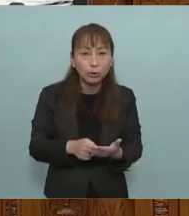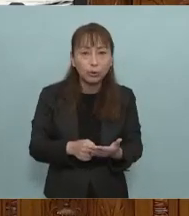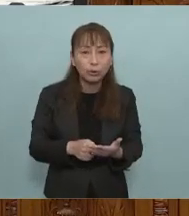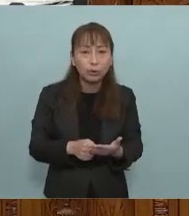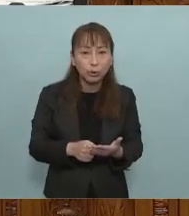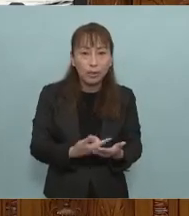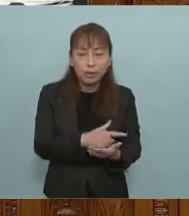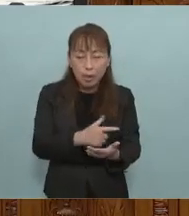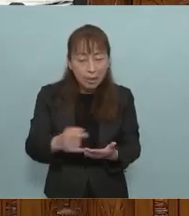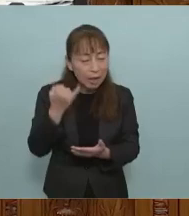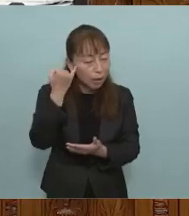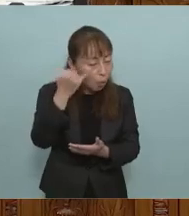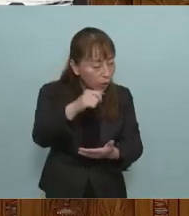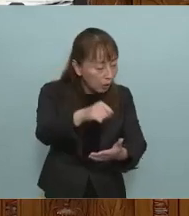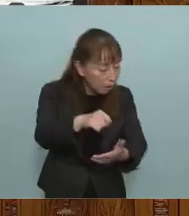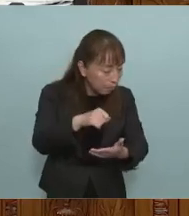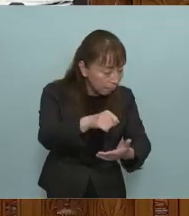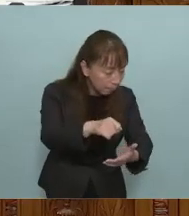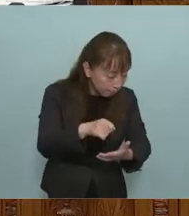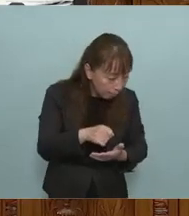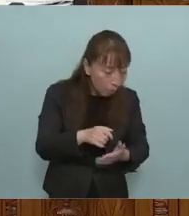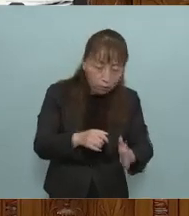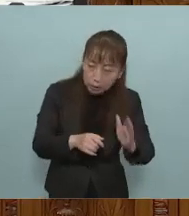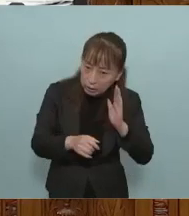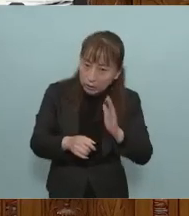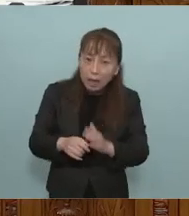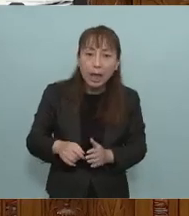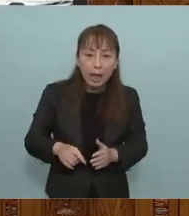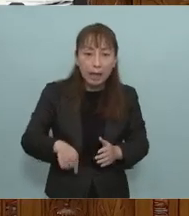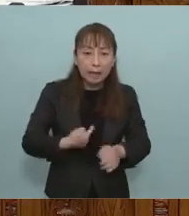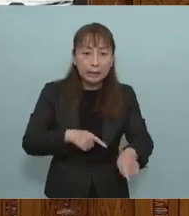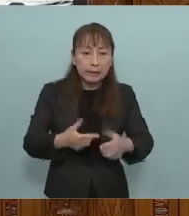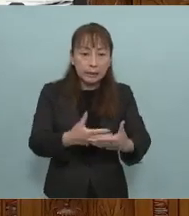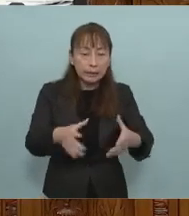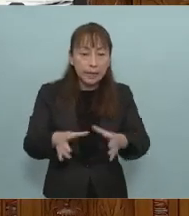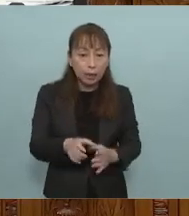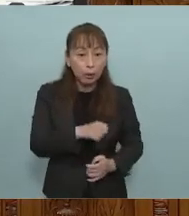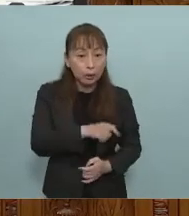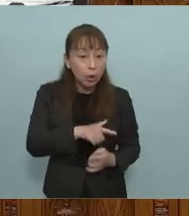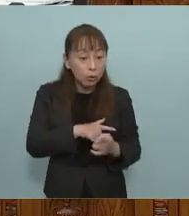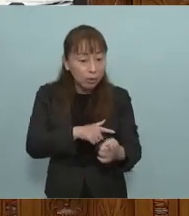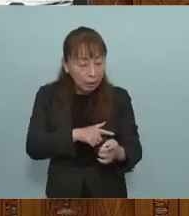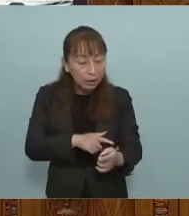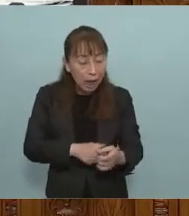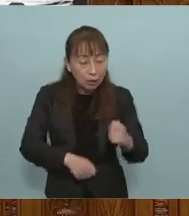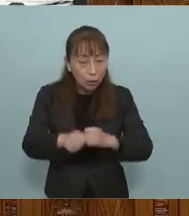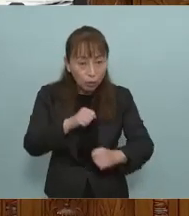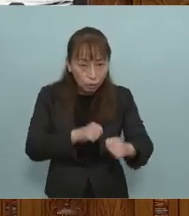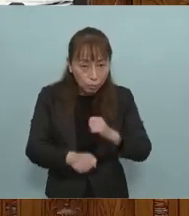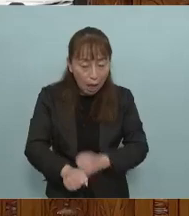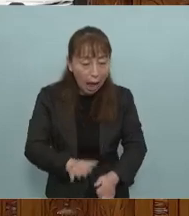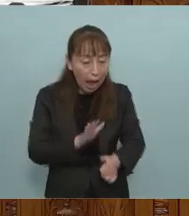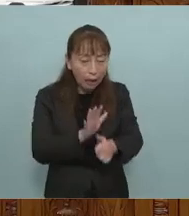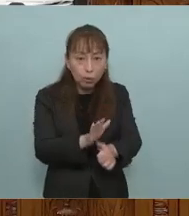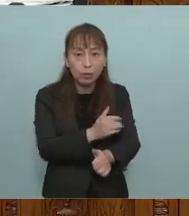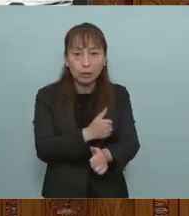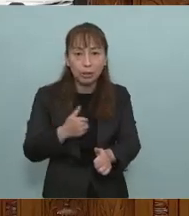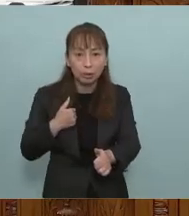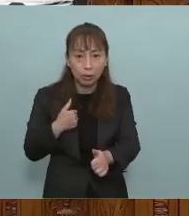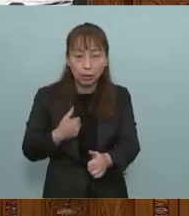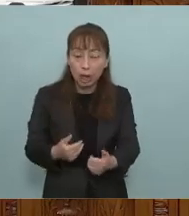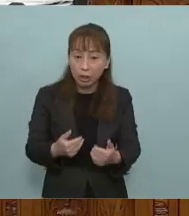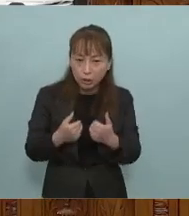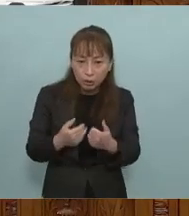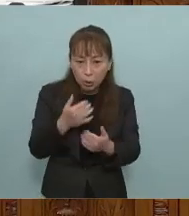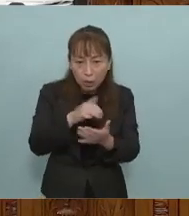まざまなご意見を踏まえ各自治体の意欲的な取り組みを後押しする制度となるよう必要な予算